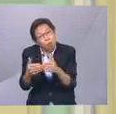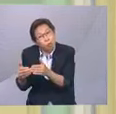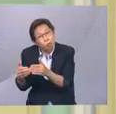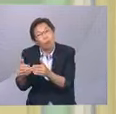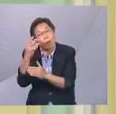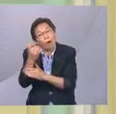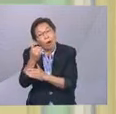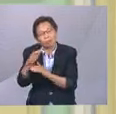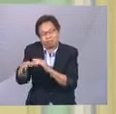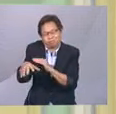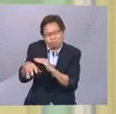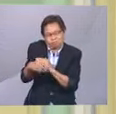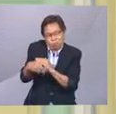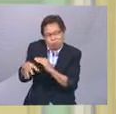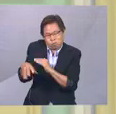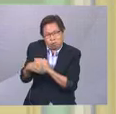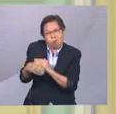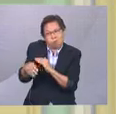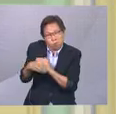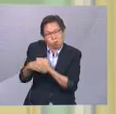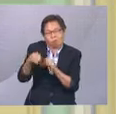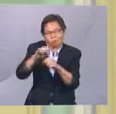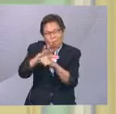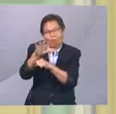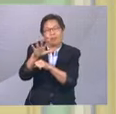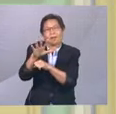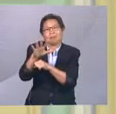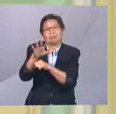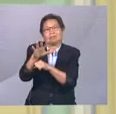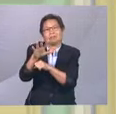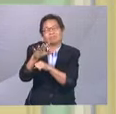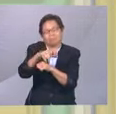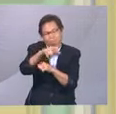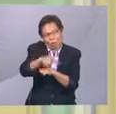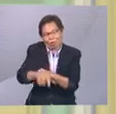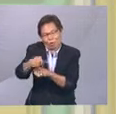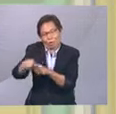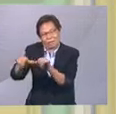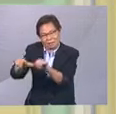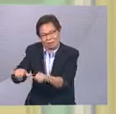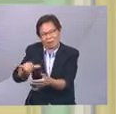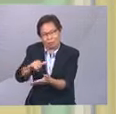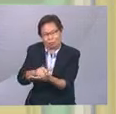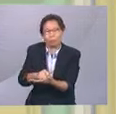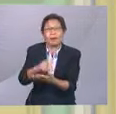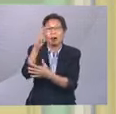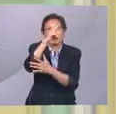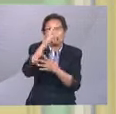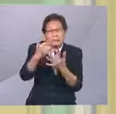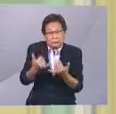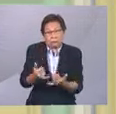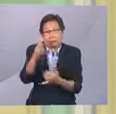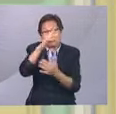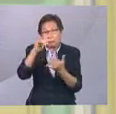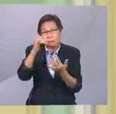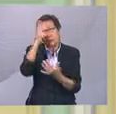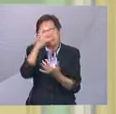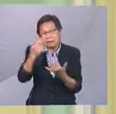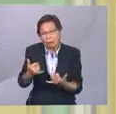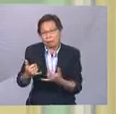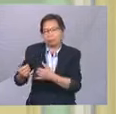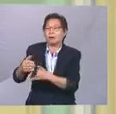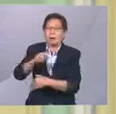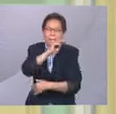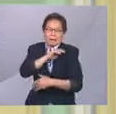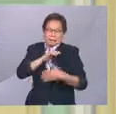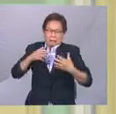positif di kalangan penghuni mereka Hai kerajaan juga hari ini di atas nasihat